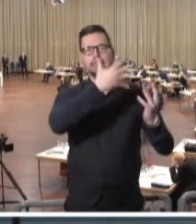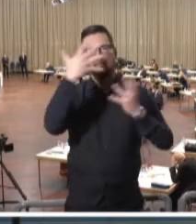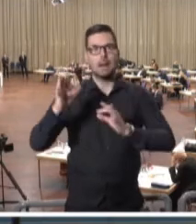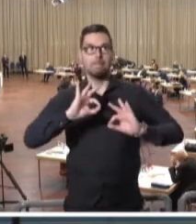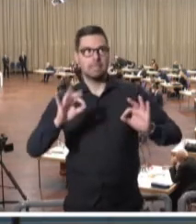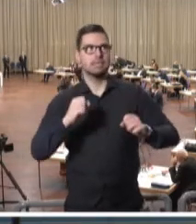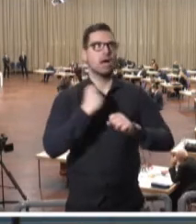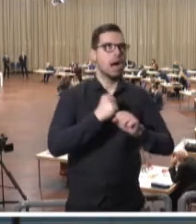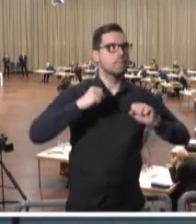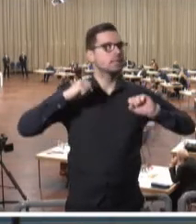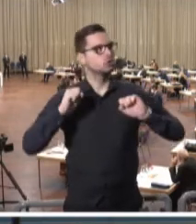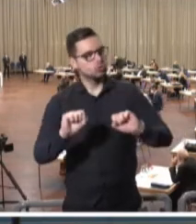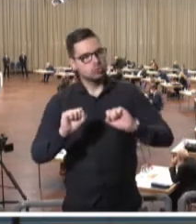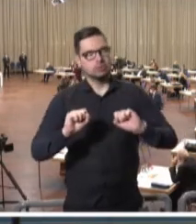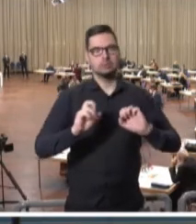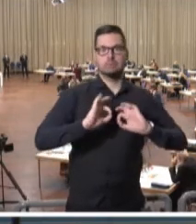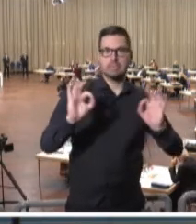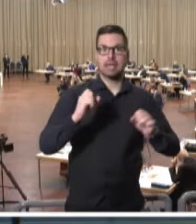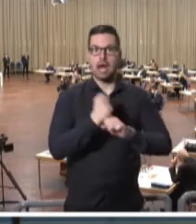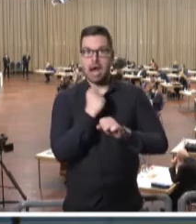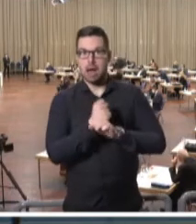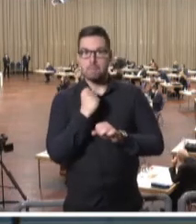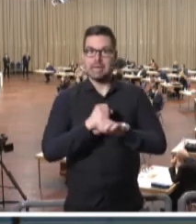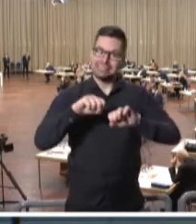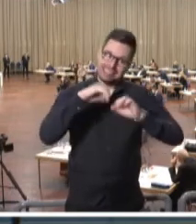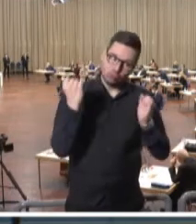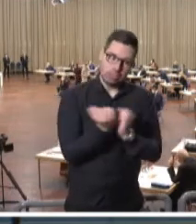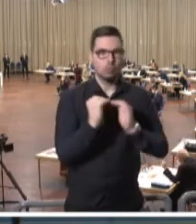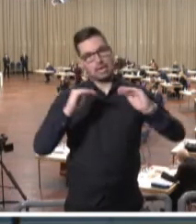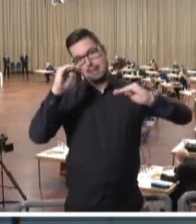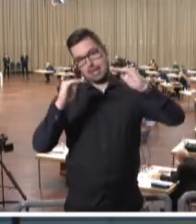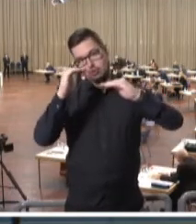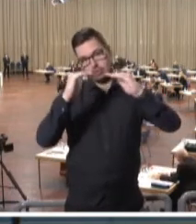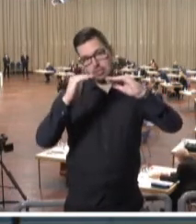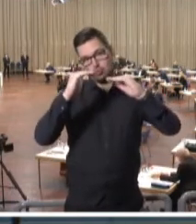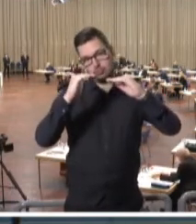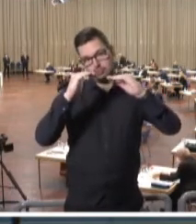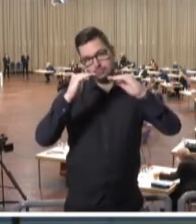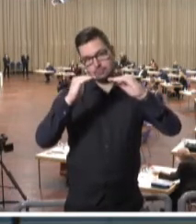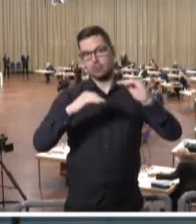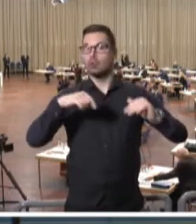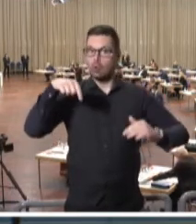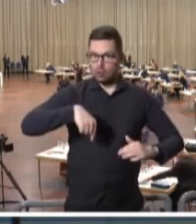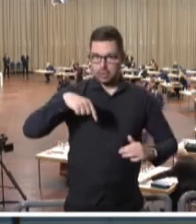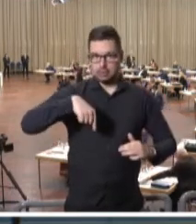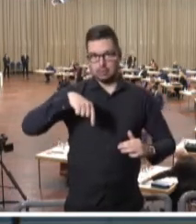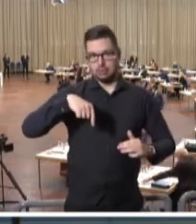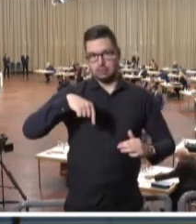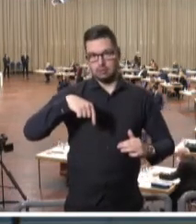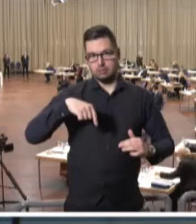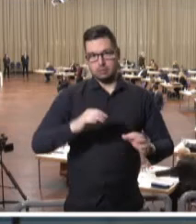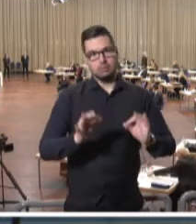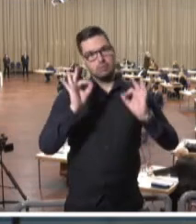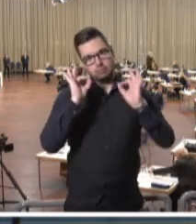besseren Arbeitsschutz, bessere Arbeitsbedingungen, den Kampf für Gleichstellung und als Höhepunkt seines Wirkens eben heute dem